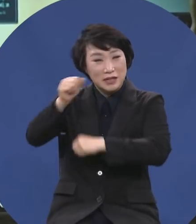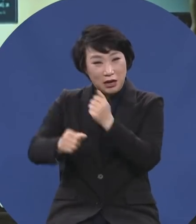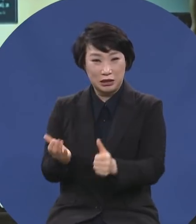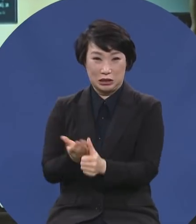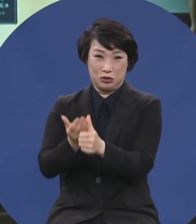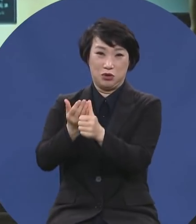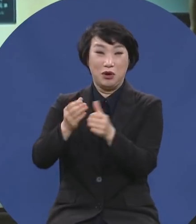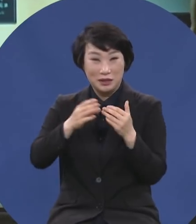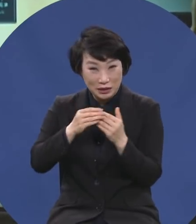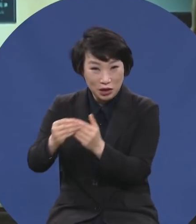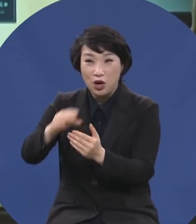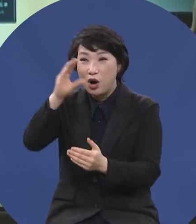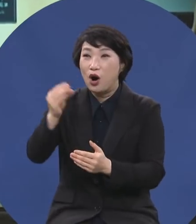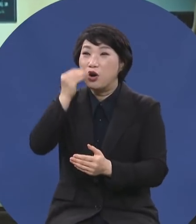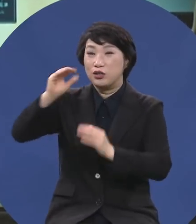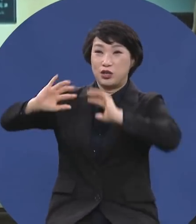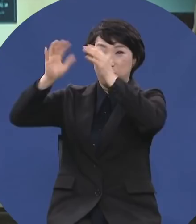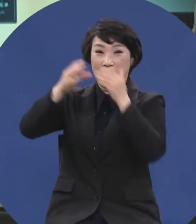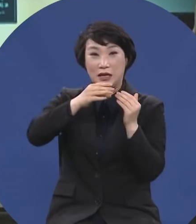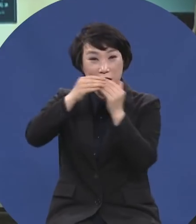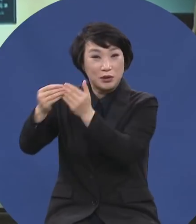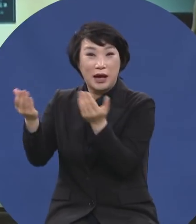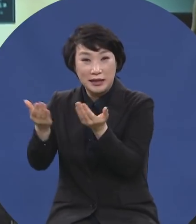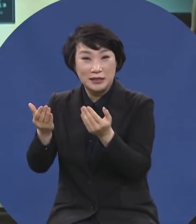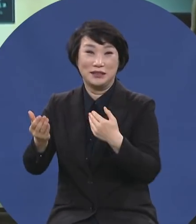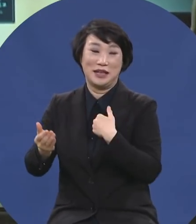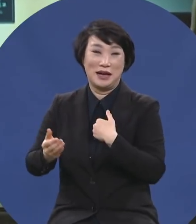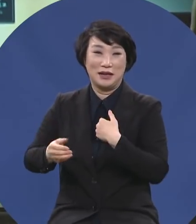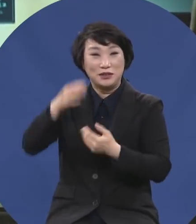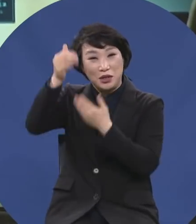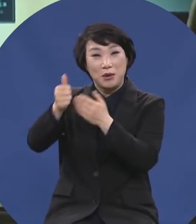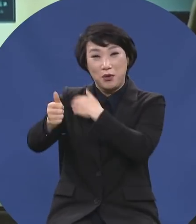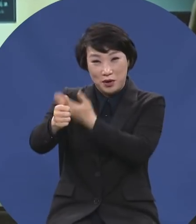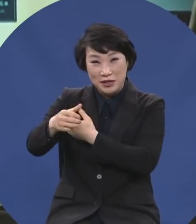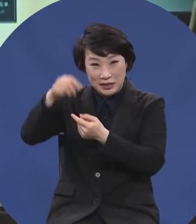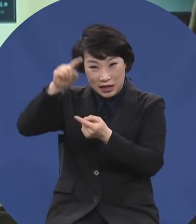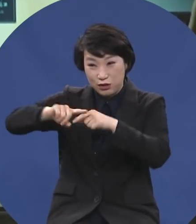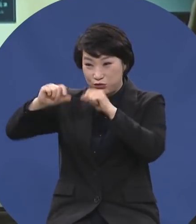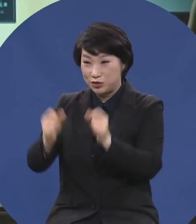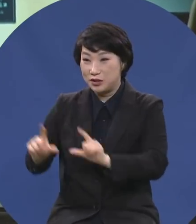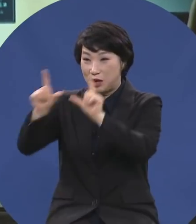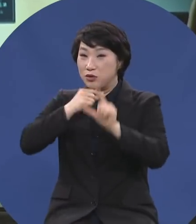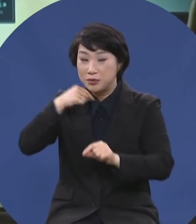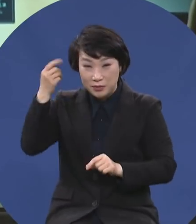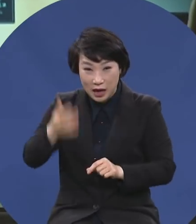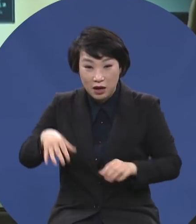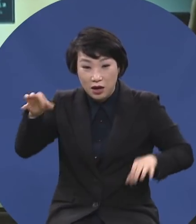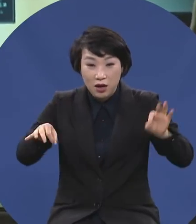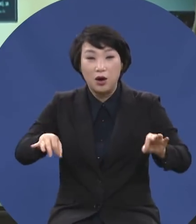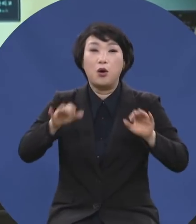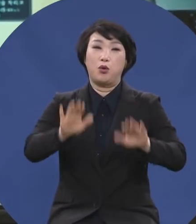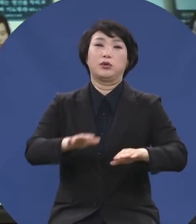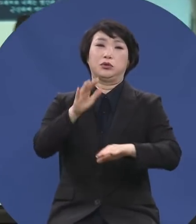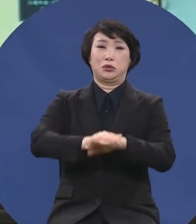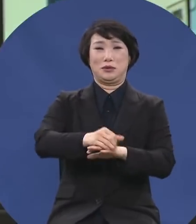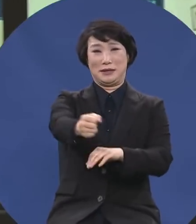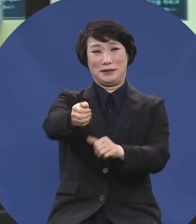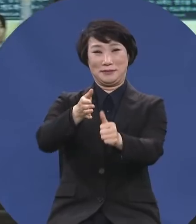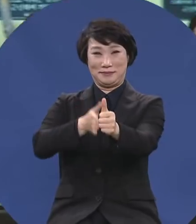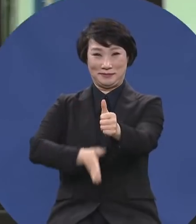인도하시고 거룩하게 천국까지 인도하시는 일에 성령의 권리대로 살 것이냐, 결단을 내리라 이